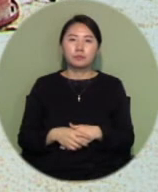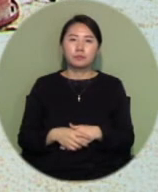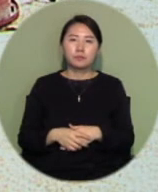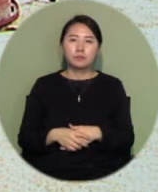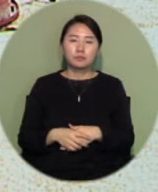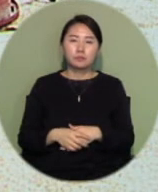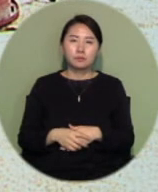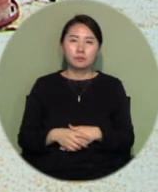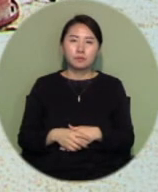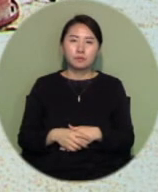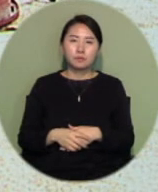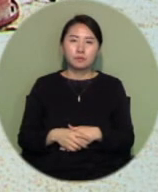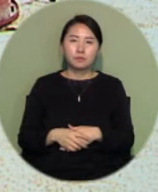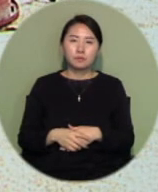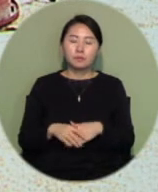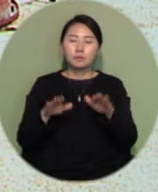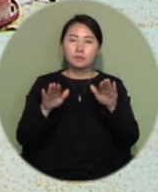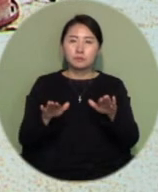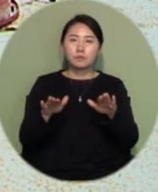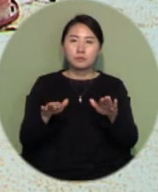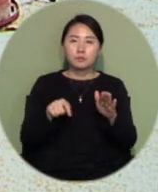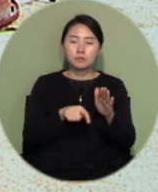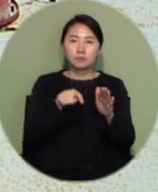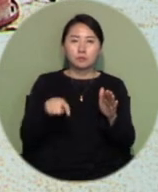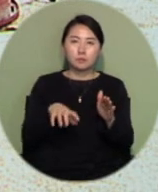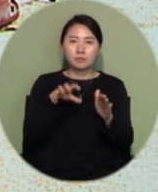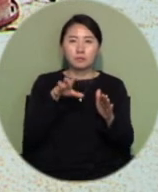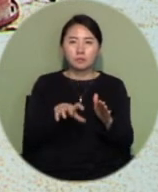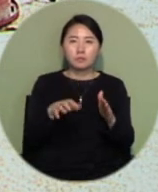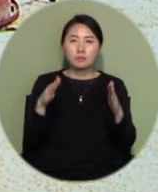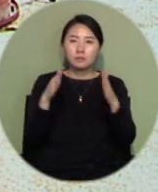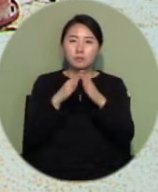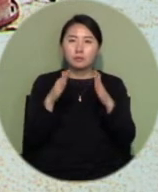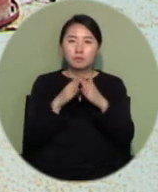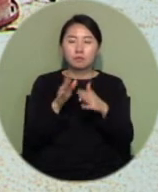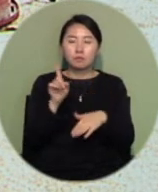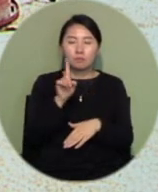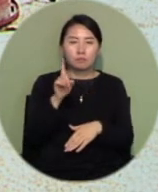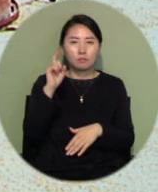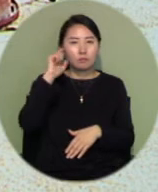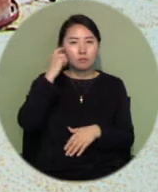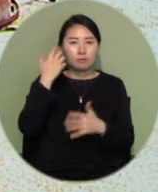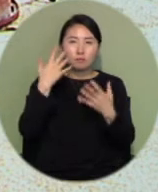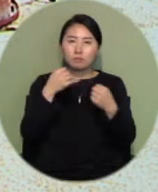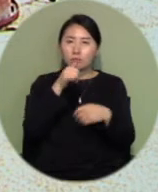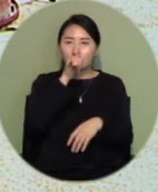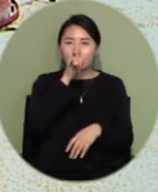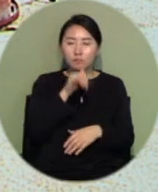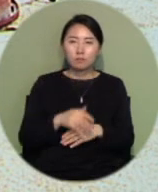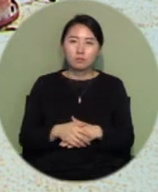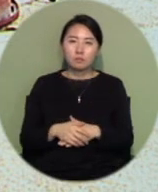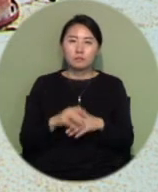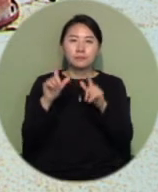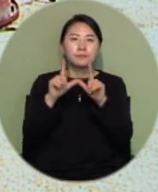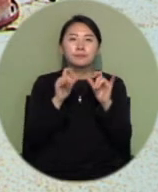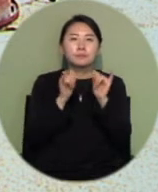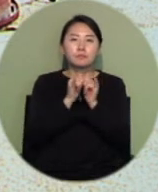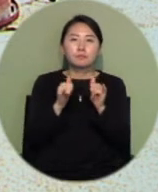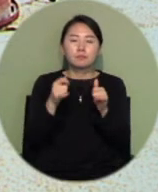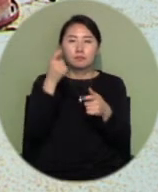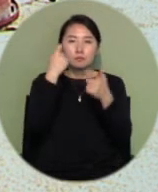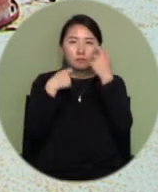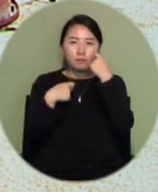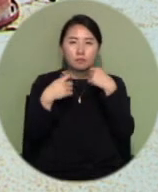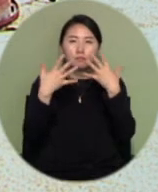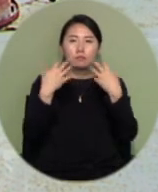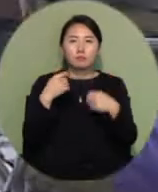안녕하십니까? 황교안입니다. 네, 현재 공릉 행복주택지구 비대위 측의 여론은 어떻습니까? 지금 주민들이 울분을 좀